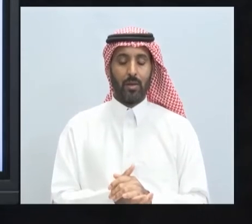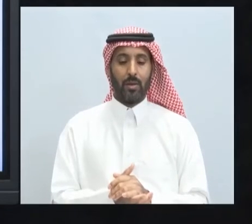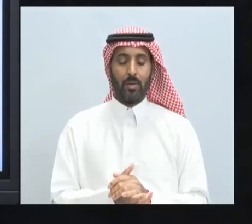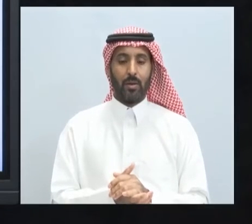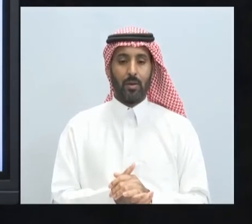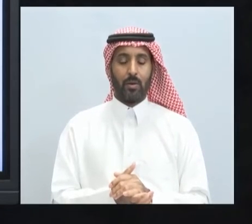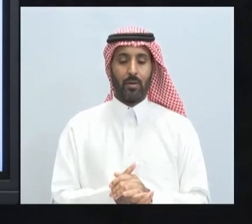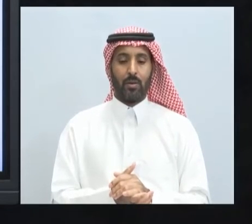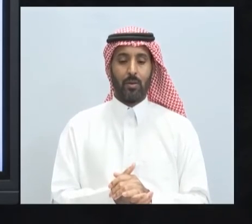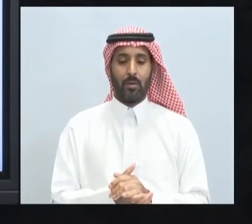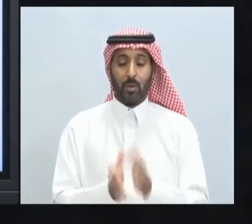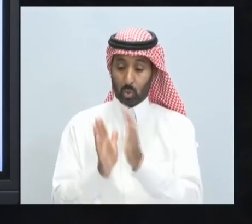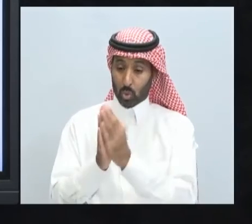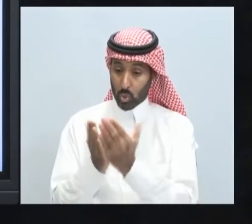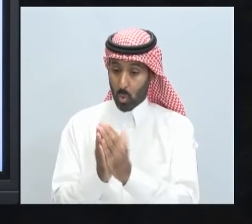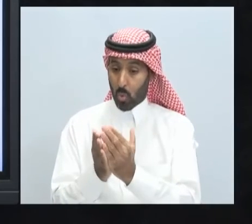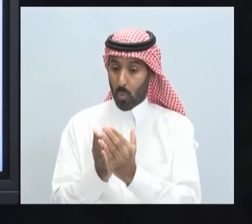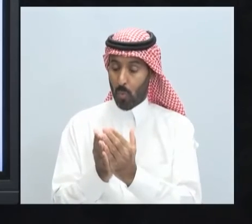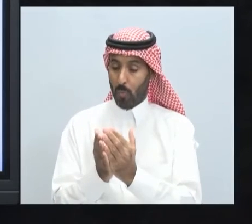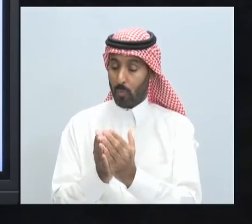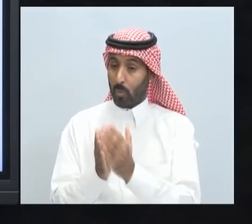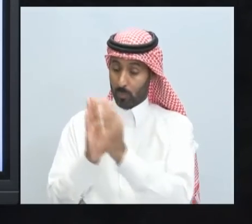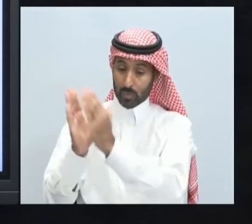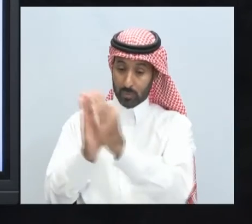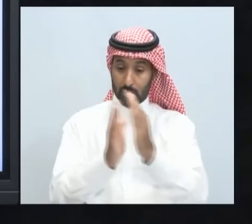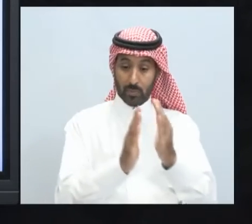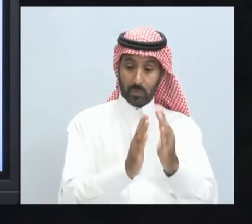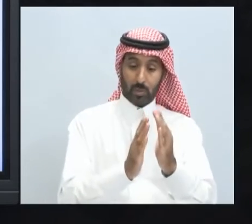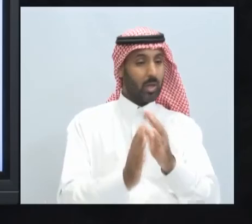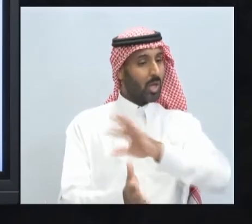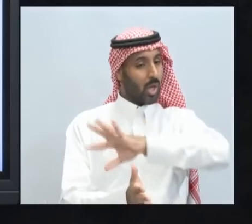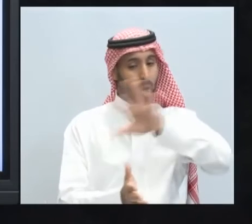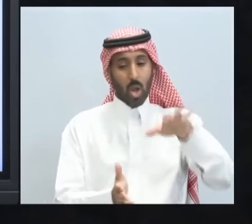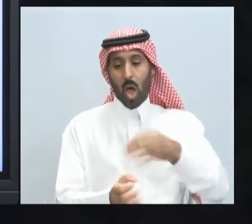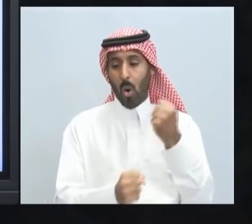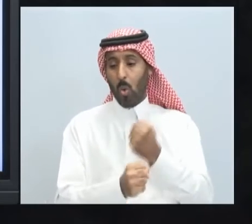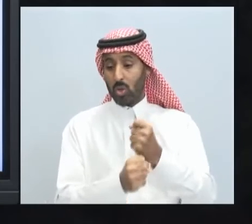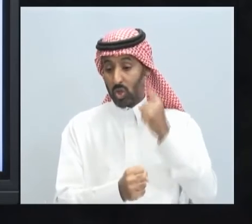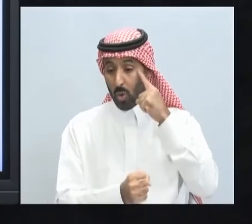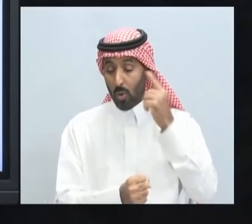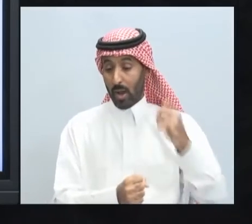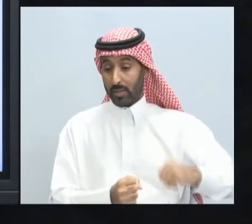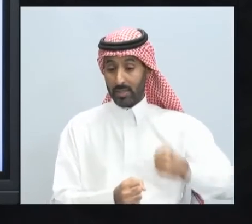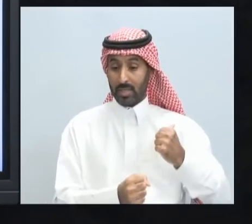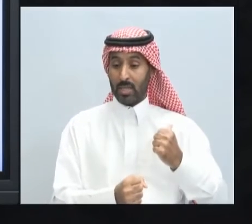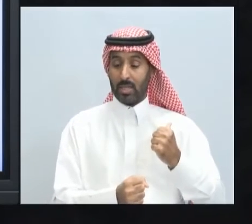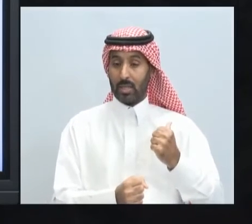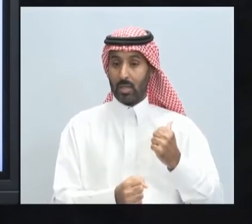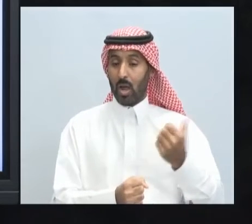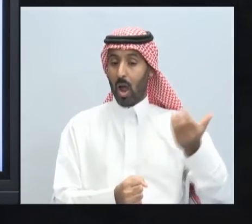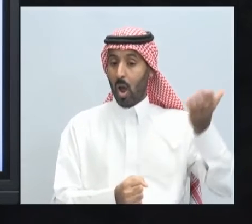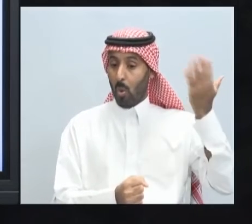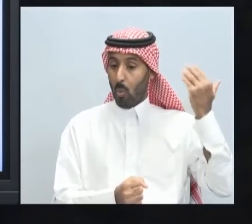السابقه ليست قاصره فقط على الكتب والمكتبات جميع ما فعلوا الطلاب استخدموا